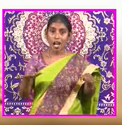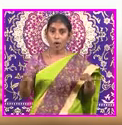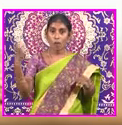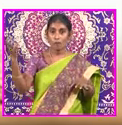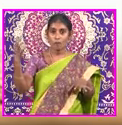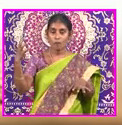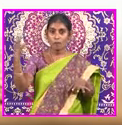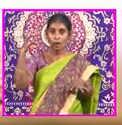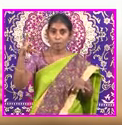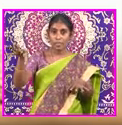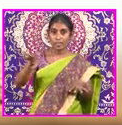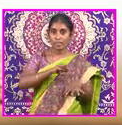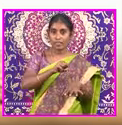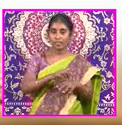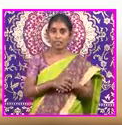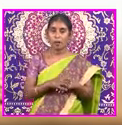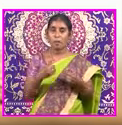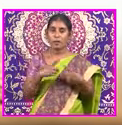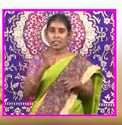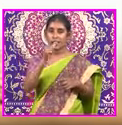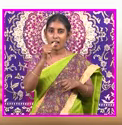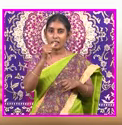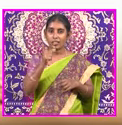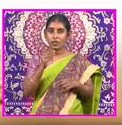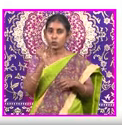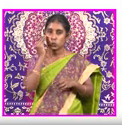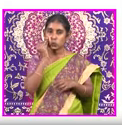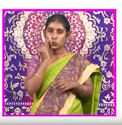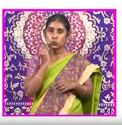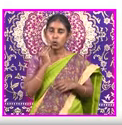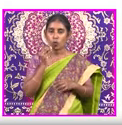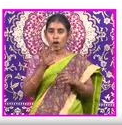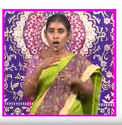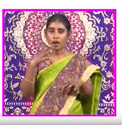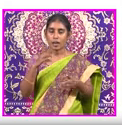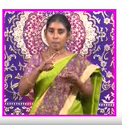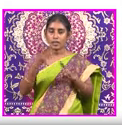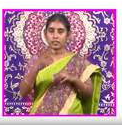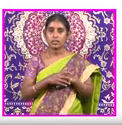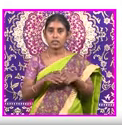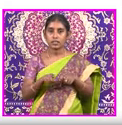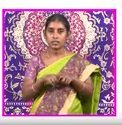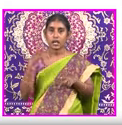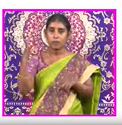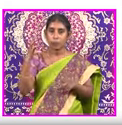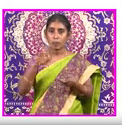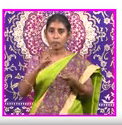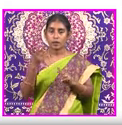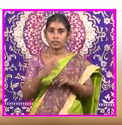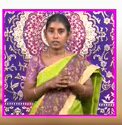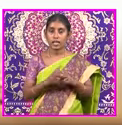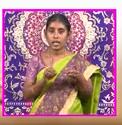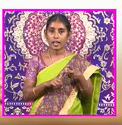இதன் காரணமாக வெப்பநிலை மாறுபடுகிறது. இரண்டாவது அமைவிடம், ஒரு இடத்துடைய அமைவிடம் வந்து